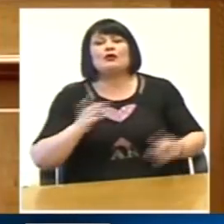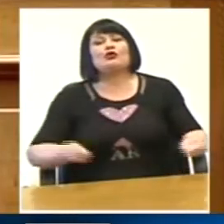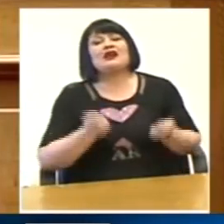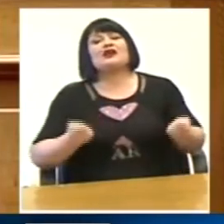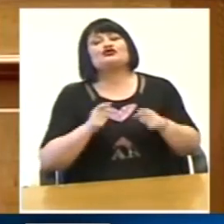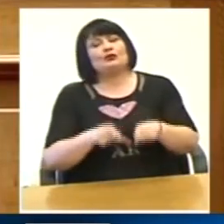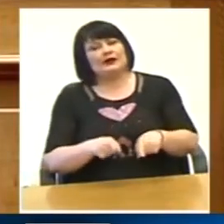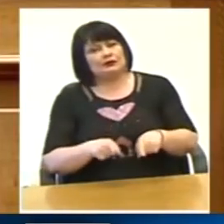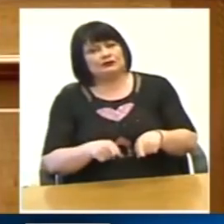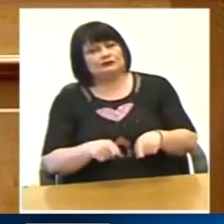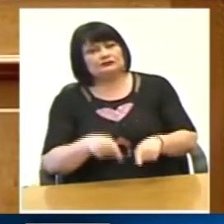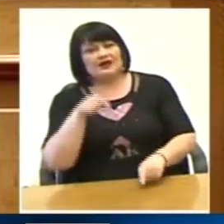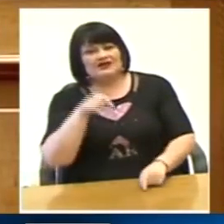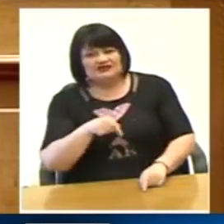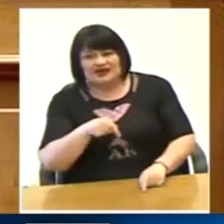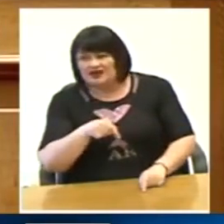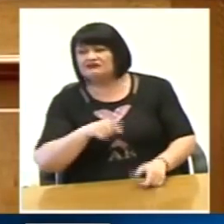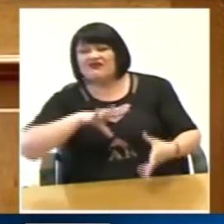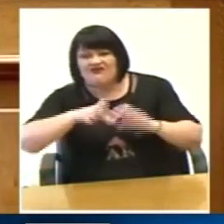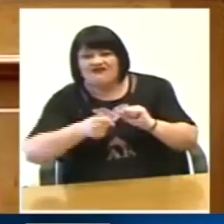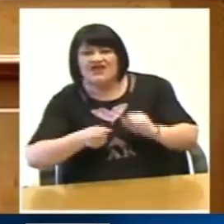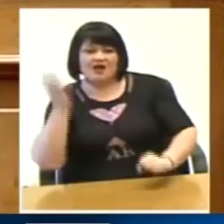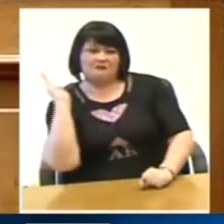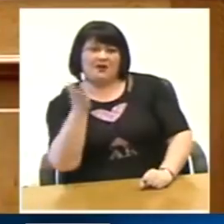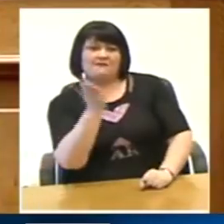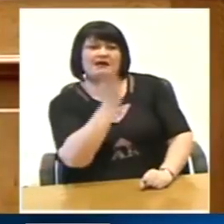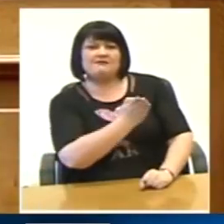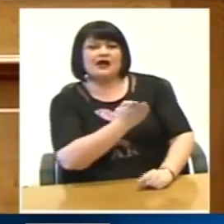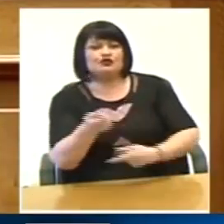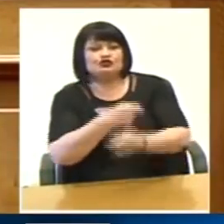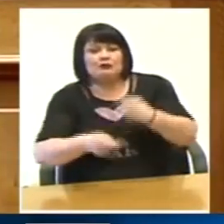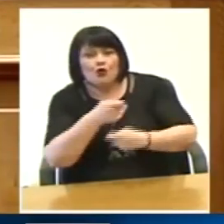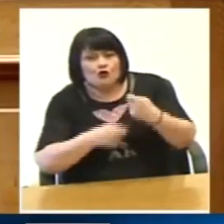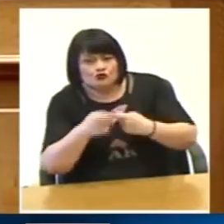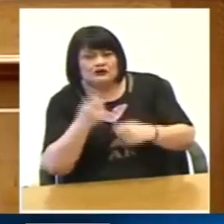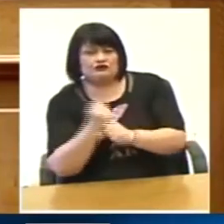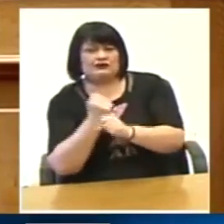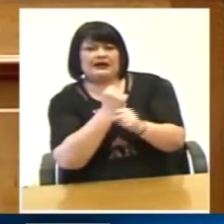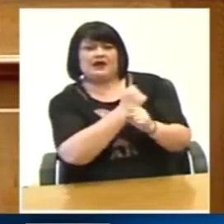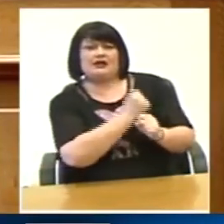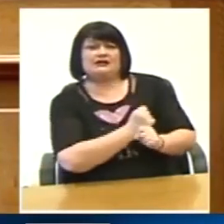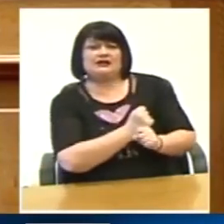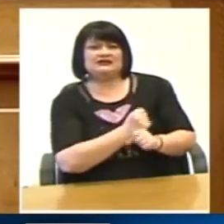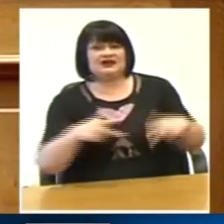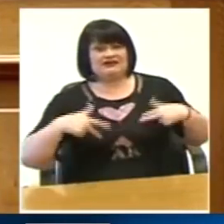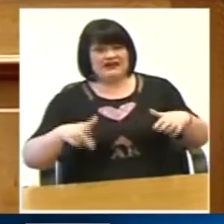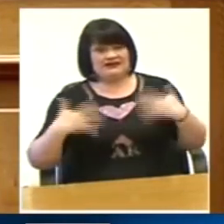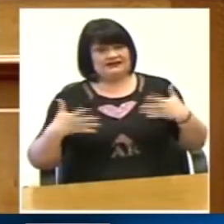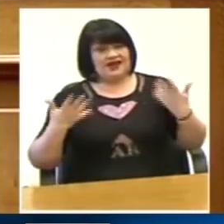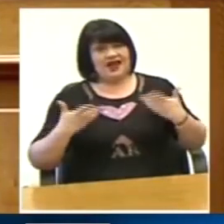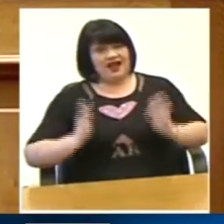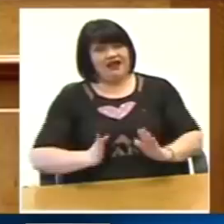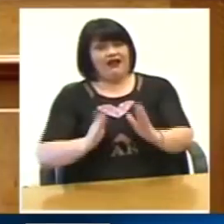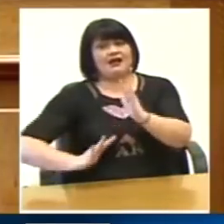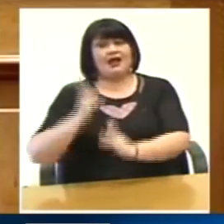Είναι αυτή η οποία εκτοπίζει βία από την αγορά τους επαγγελματίες και τους εμπόρους. Επιχαίρει η κυβέρνηση ότι προχωράει στην